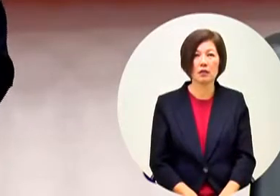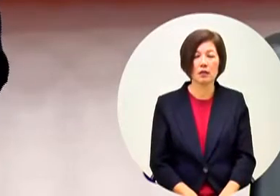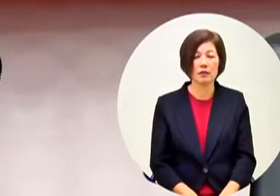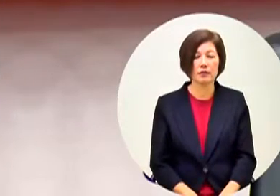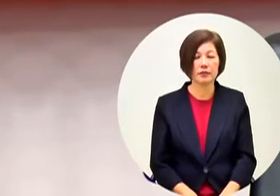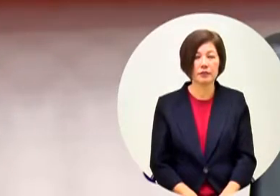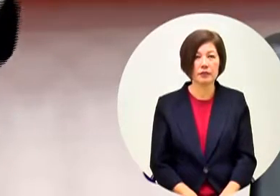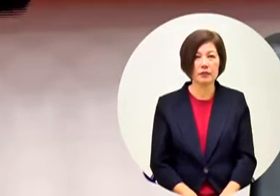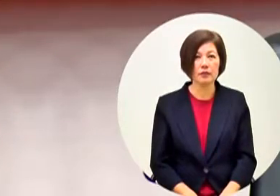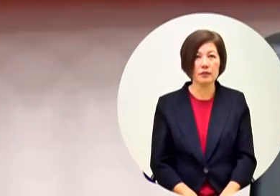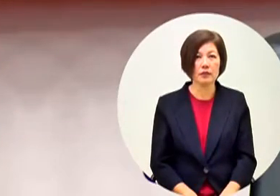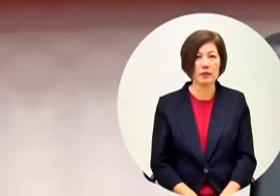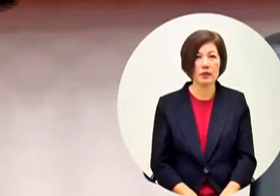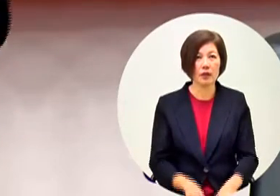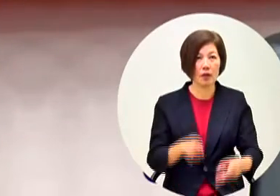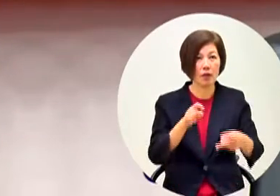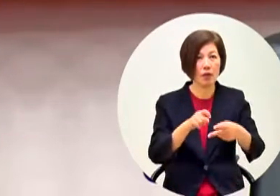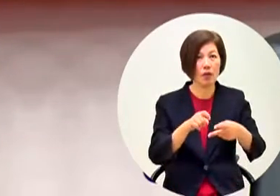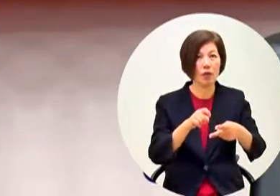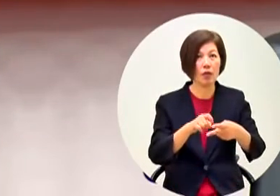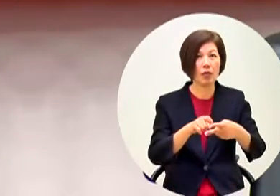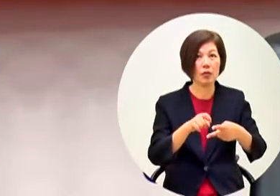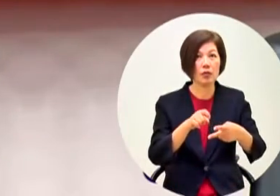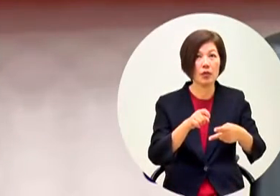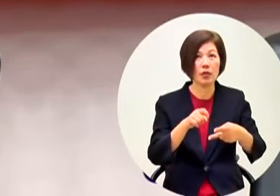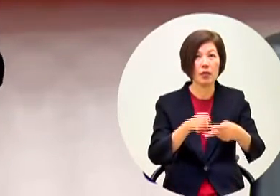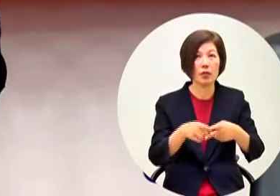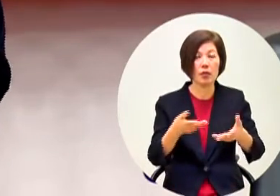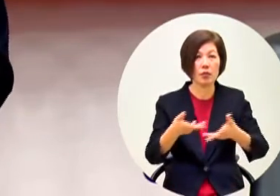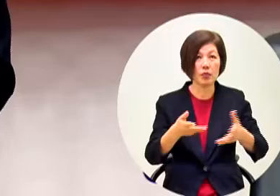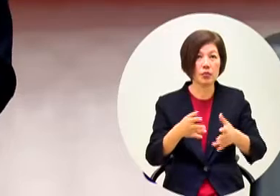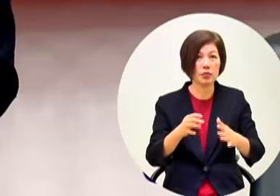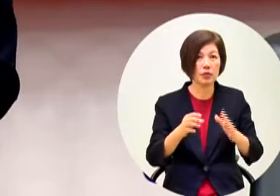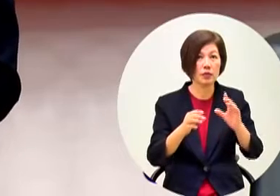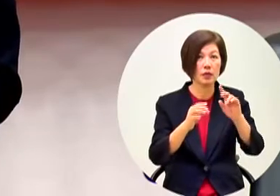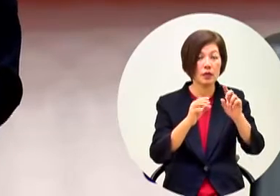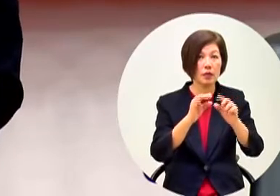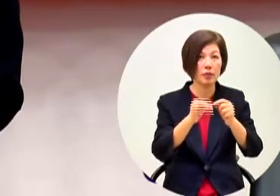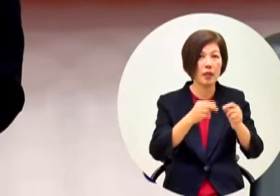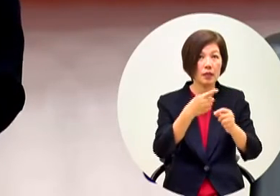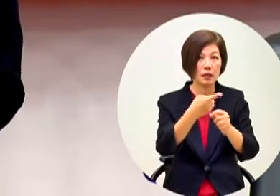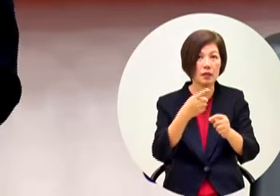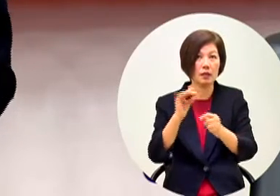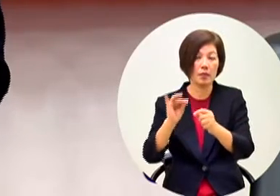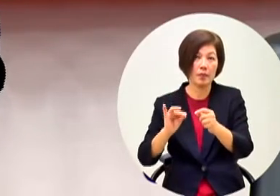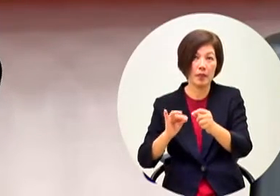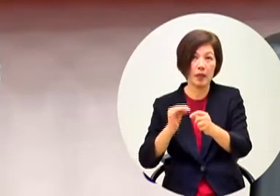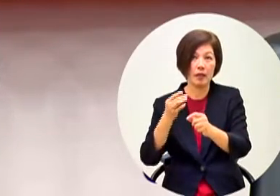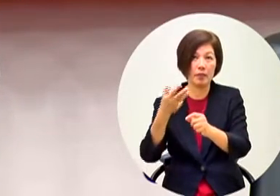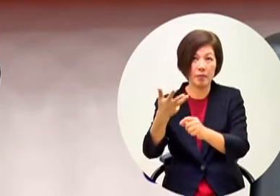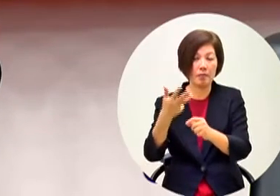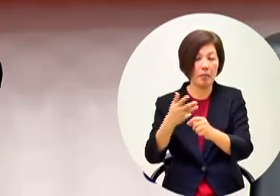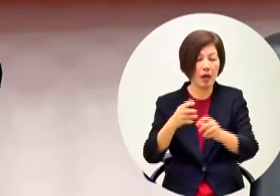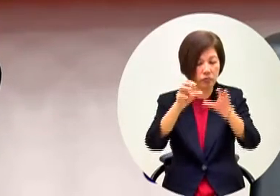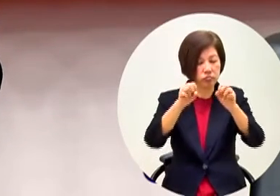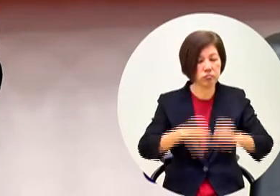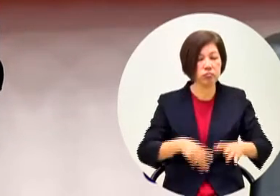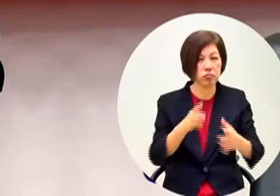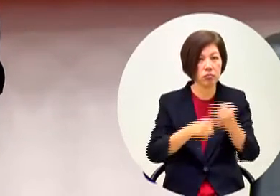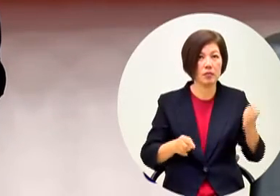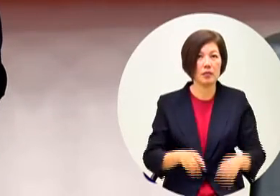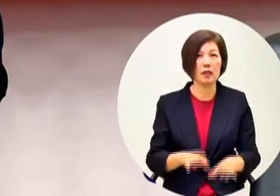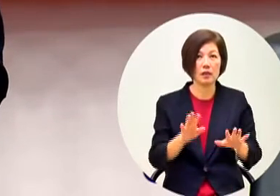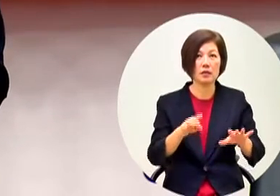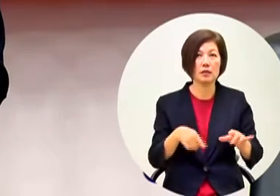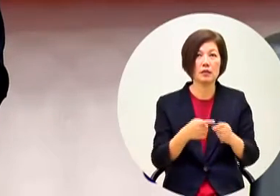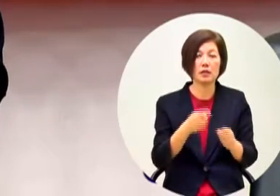这是这个公务局提供给我的资料，这是101年到108年违建拆除的件数，其中我们先看今年，好，